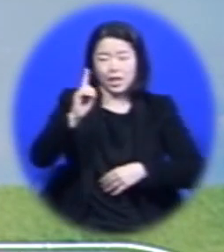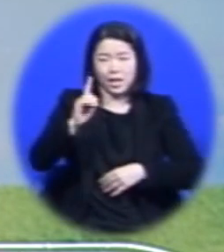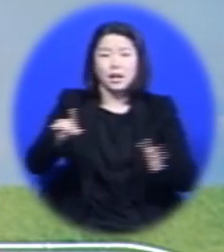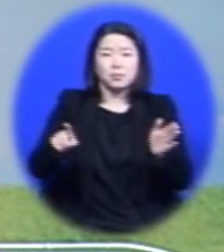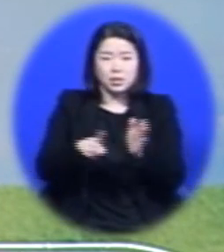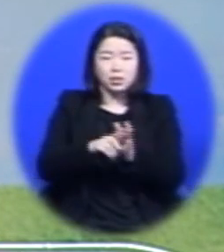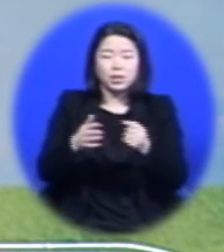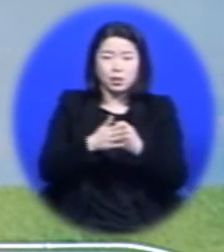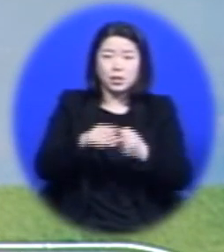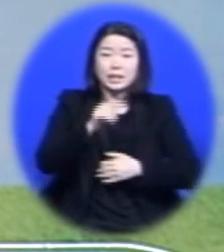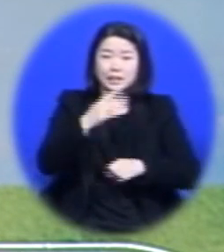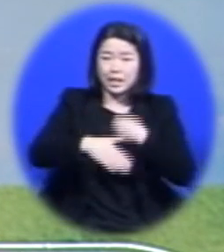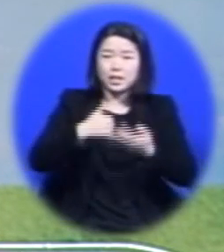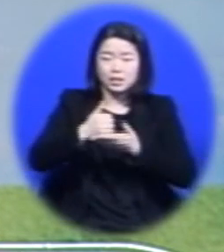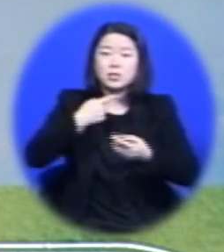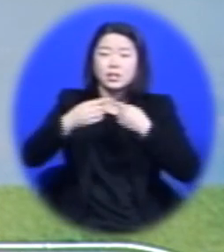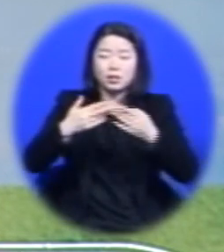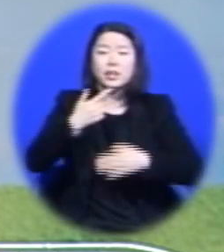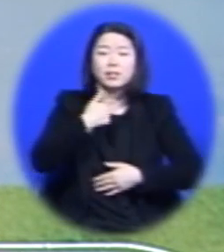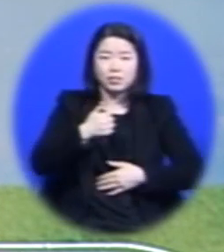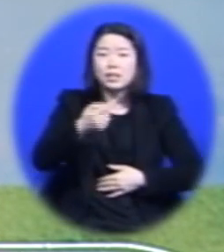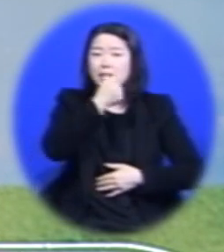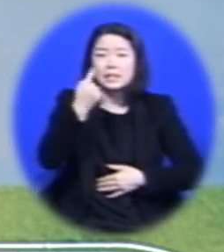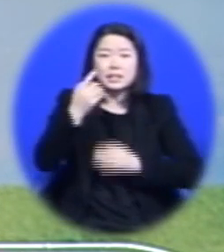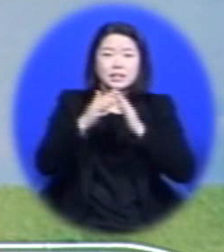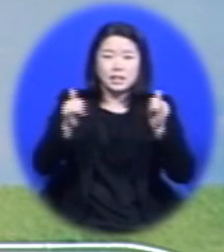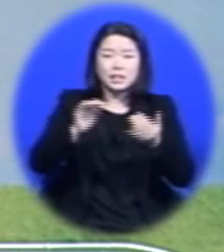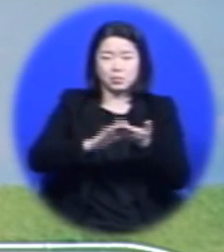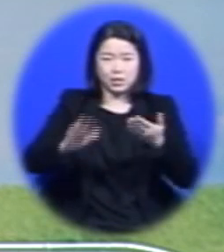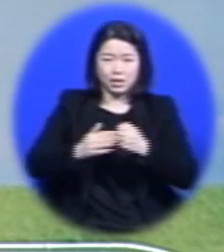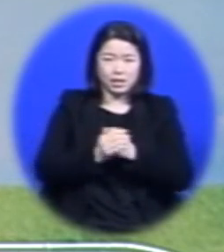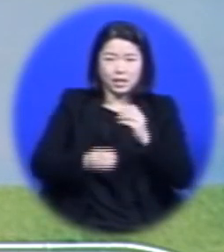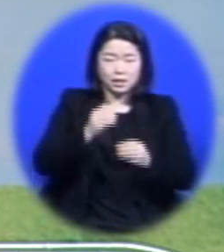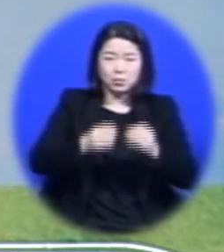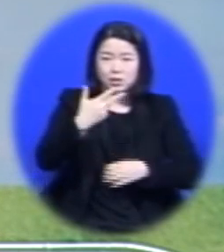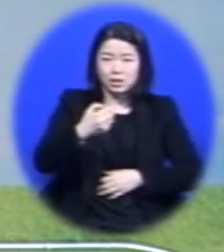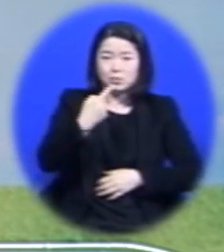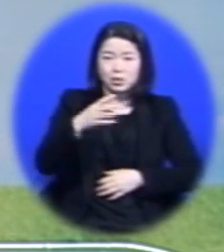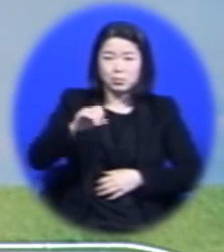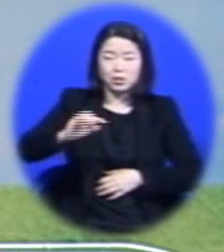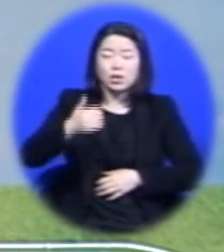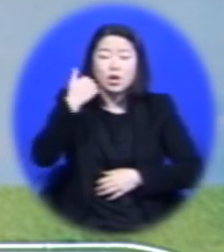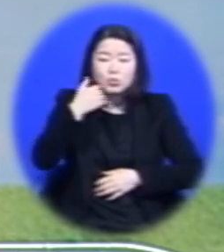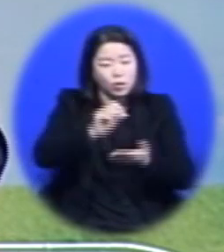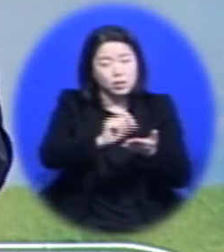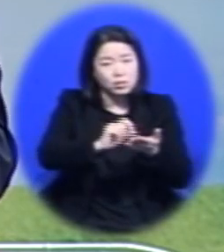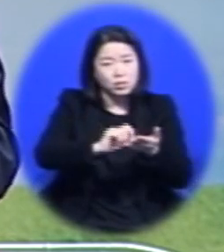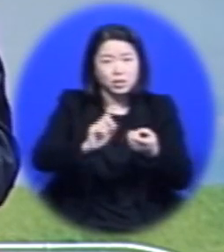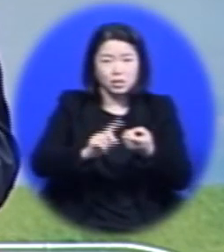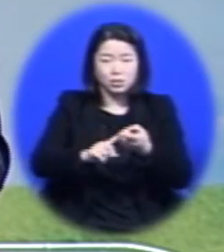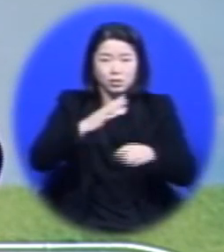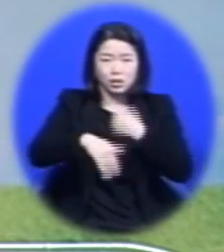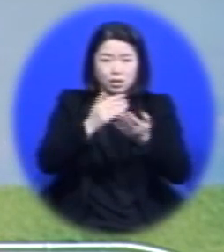때문에 그 하나님을 체험 였던 증인입니다 시편 71 변을 누가 썼는지 에 대해서는 성경이